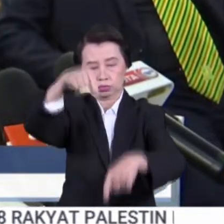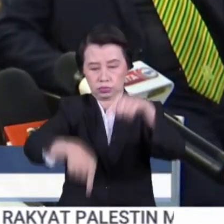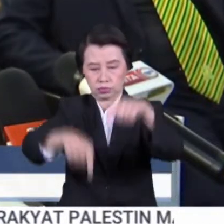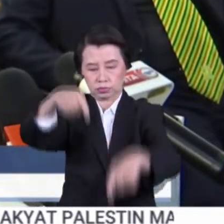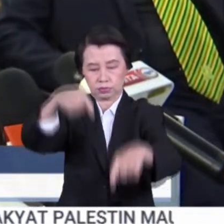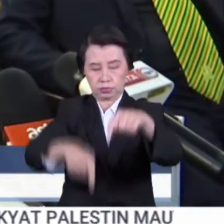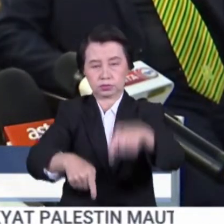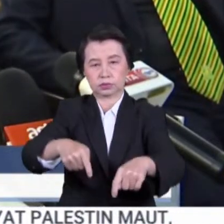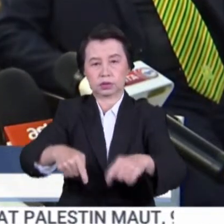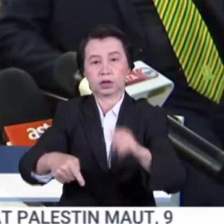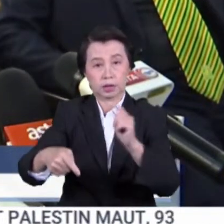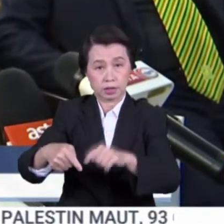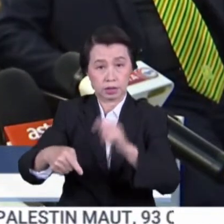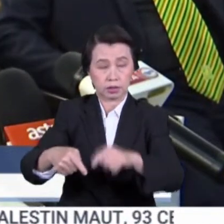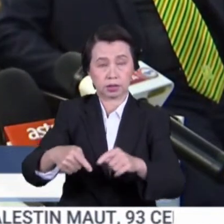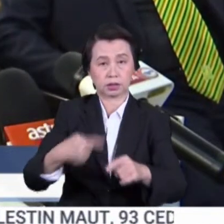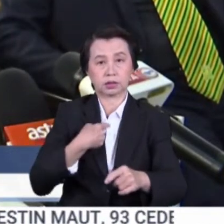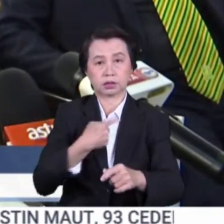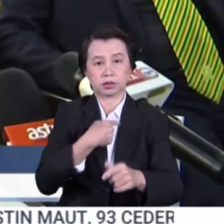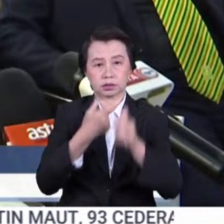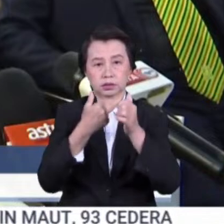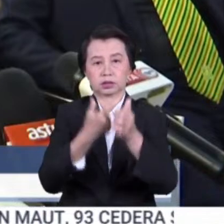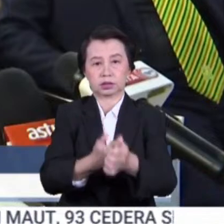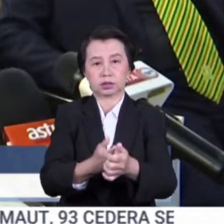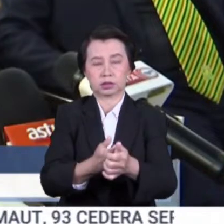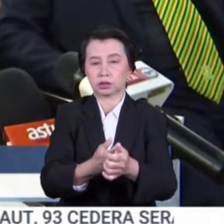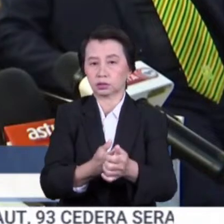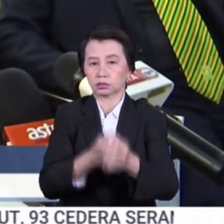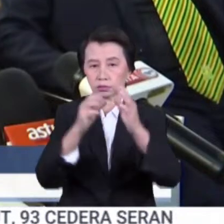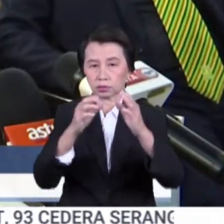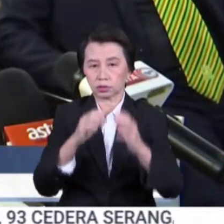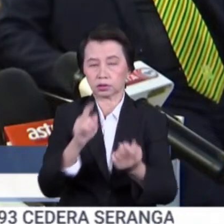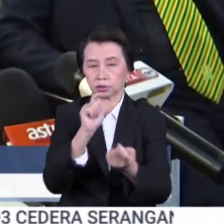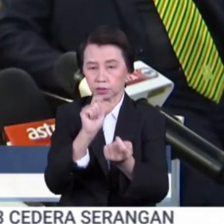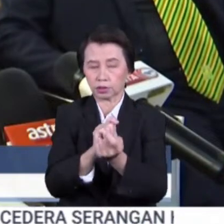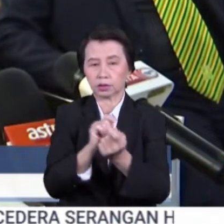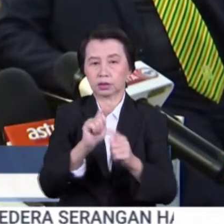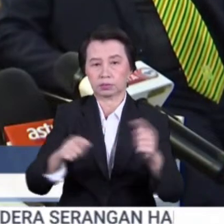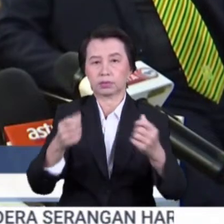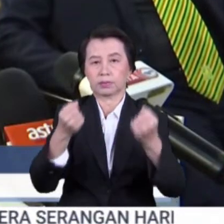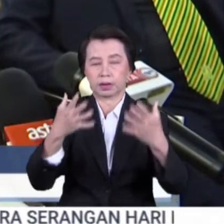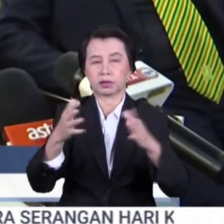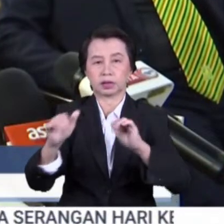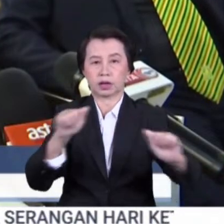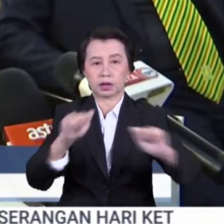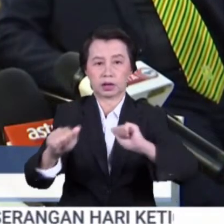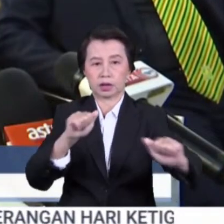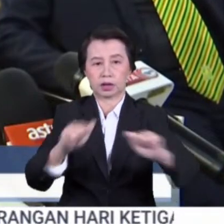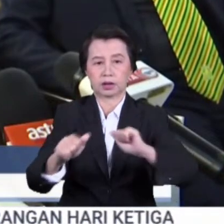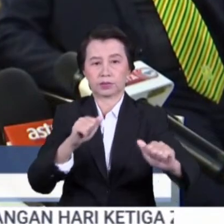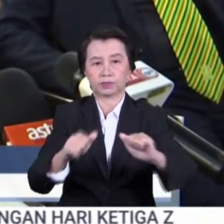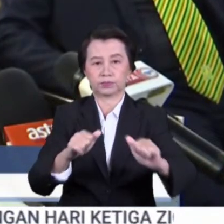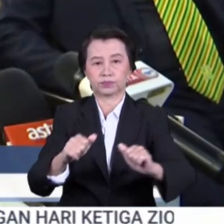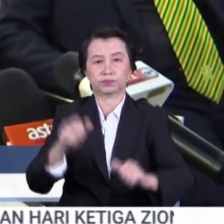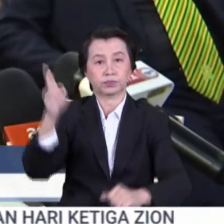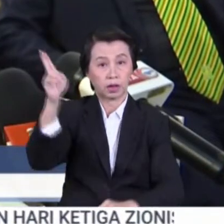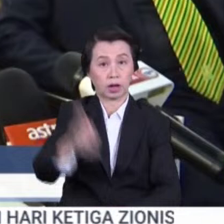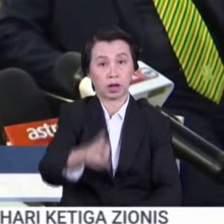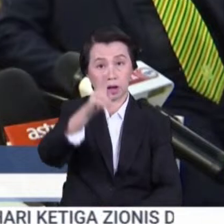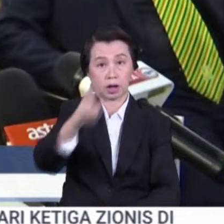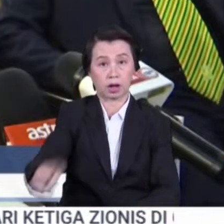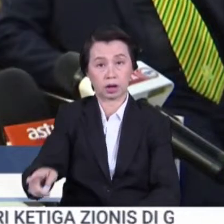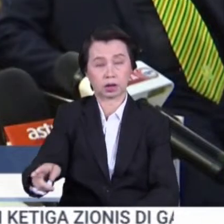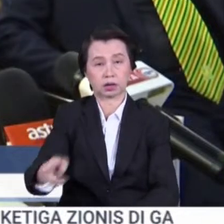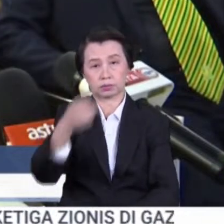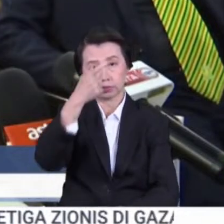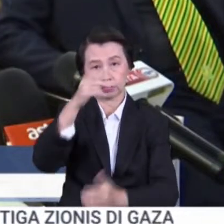kita mengikut kaedah-kaedah yang tertentu. Tetapi banyak juga aktiviti-aktiviti yang haram dan oleh